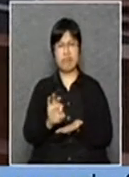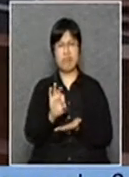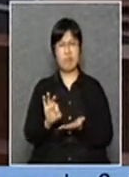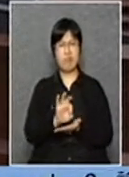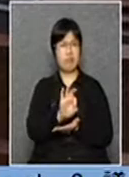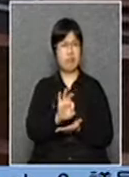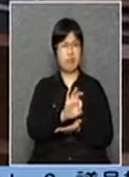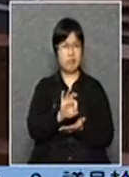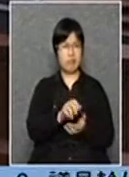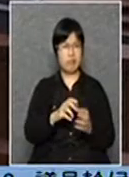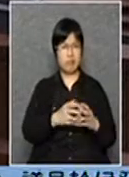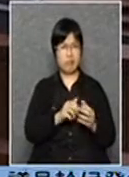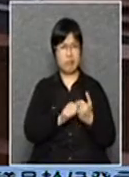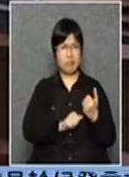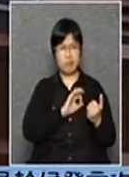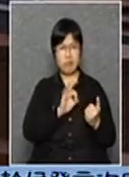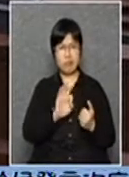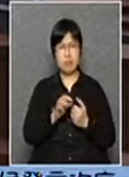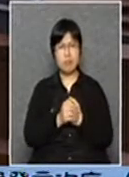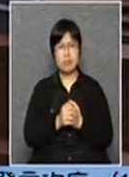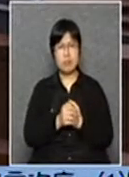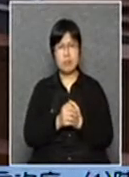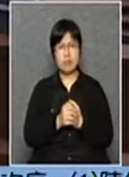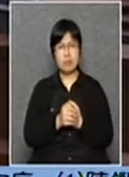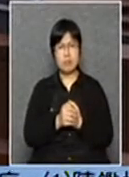的。好了，究竟